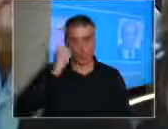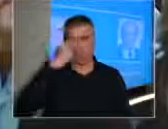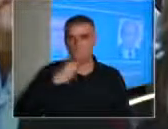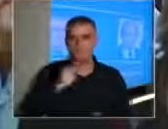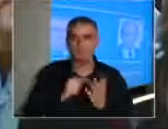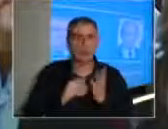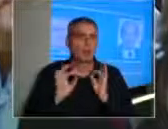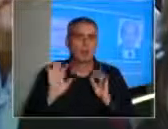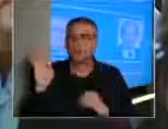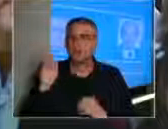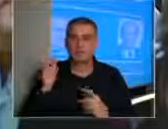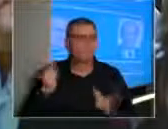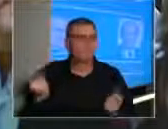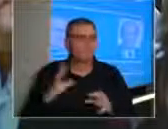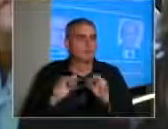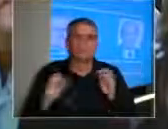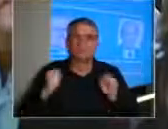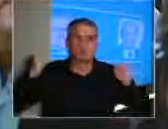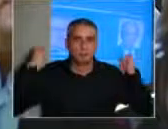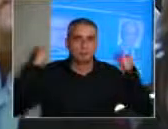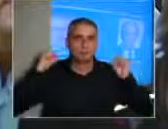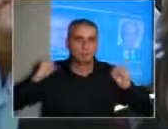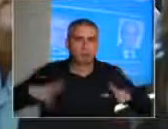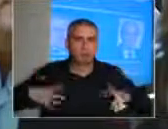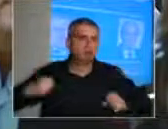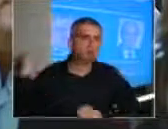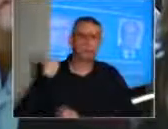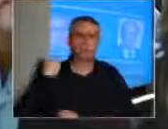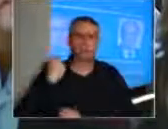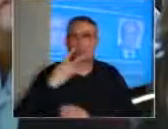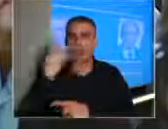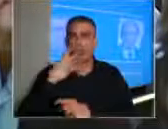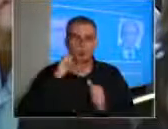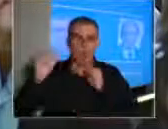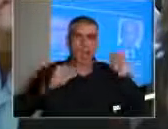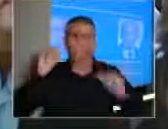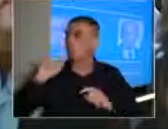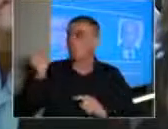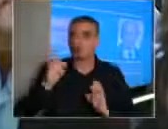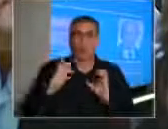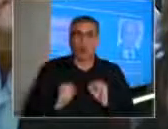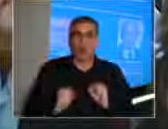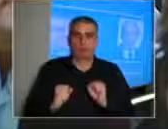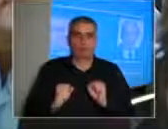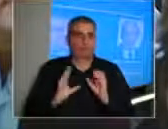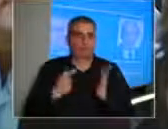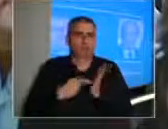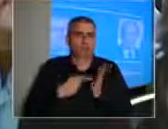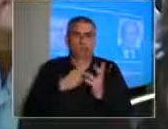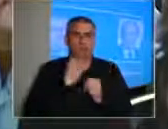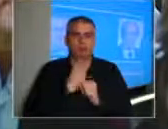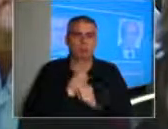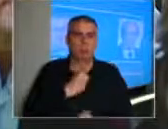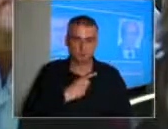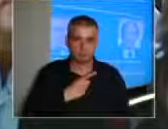כי באמת נתניהו פתח כאן מבערים בשלושה, ארבעה ימים האחרונים, כשכולם סביבו לא כל כך בטוחים מדוע ולמה הוא עושה